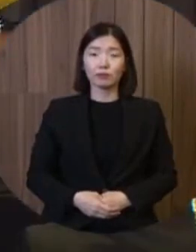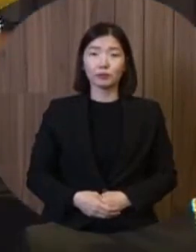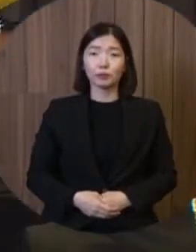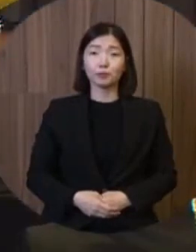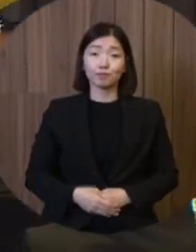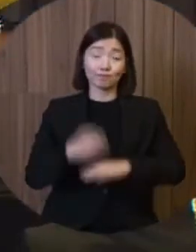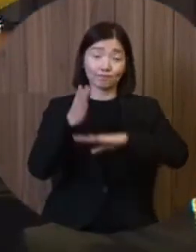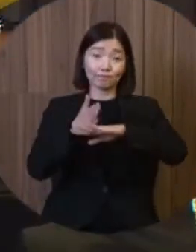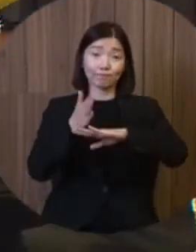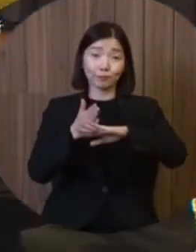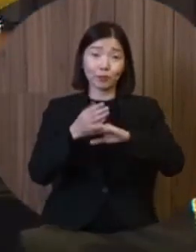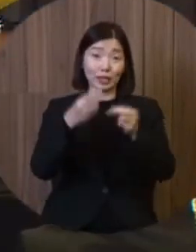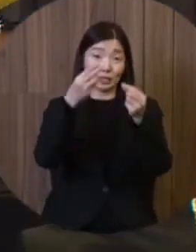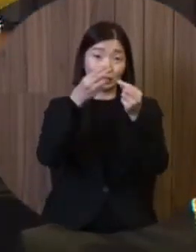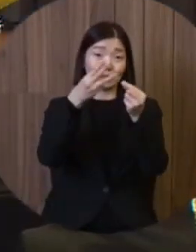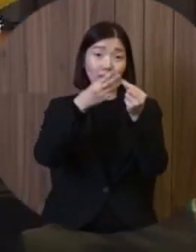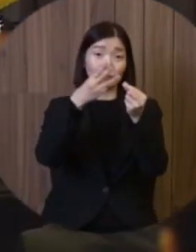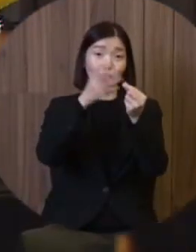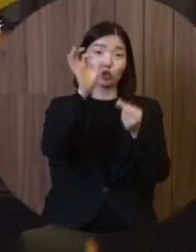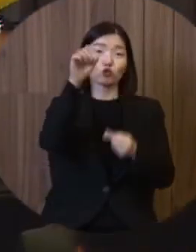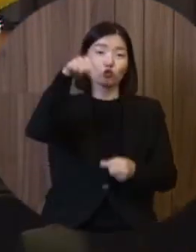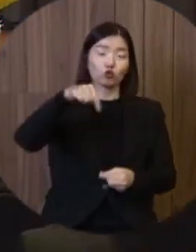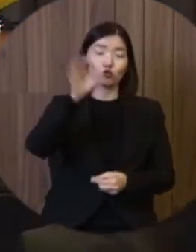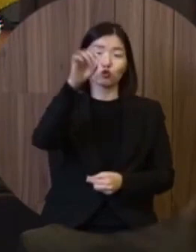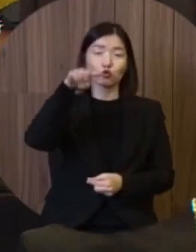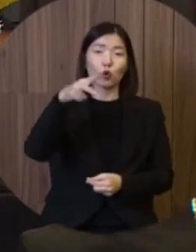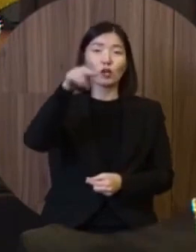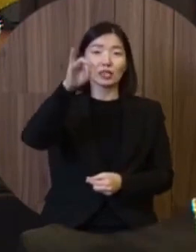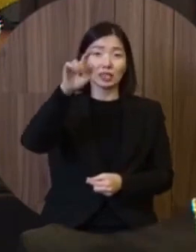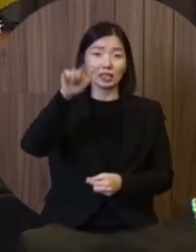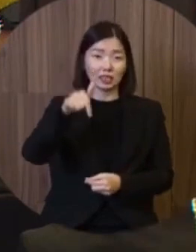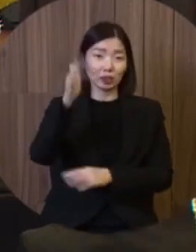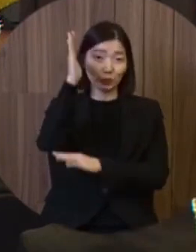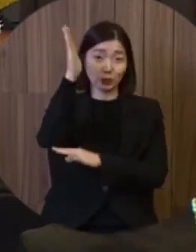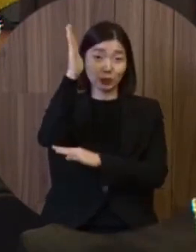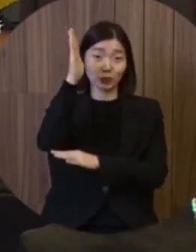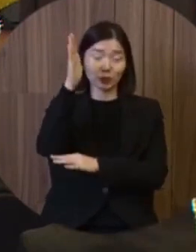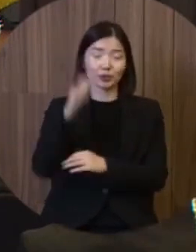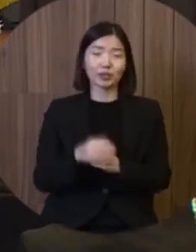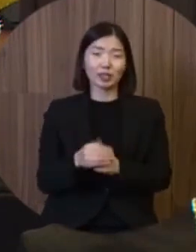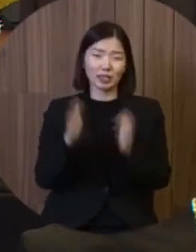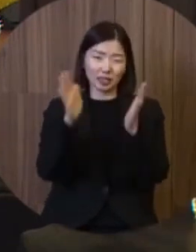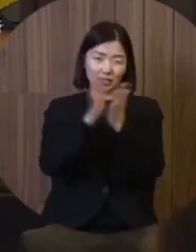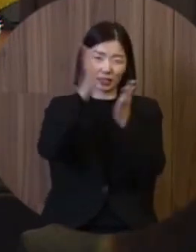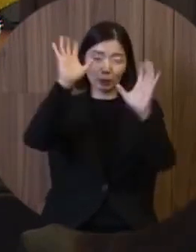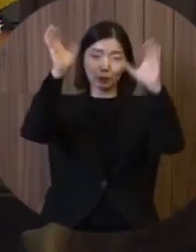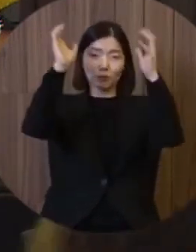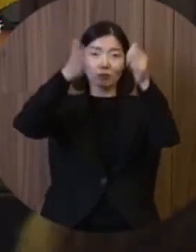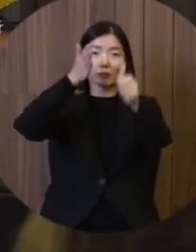네, 감사합니다. 기호 3번 우원식 후보 연설이었습니다. 여러분 다시 한번 뜨거운 박수